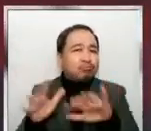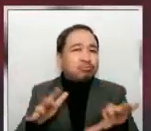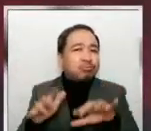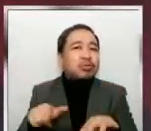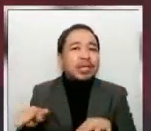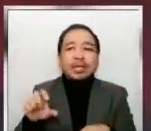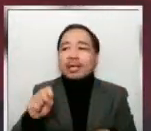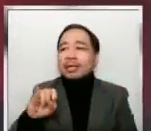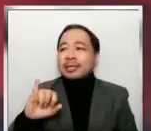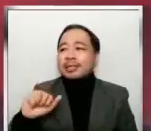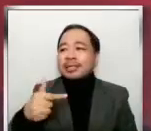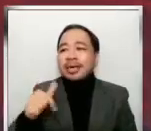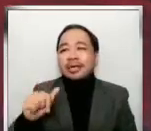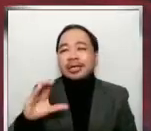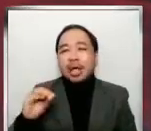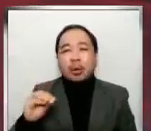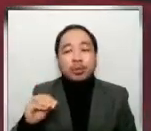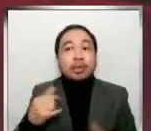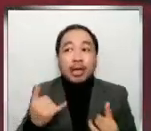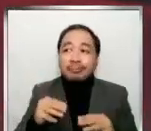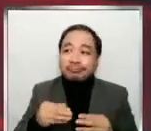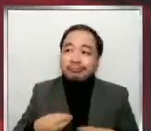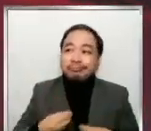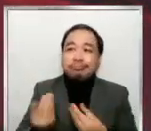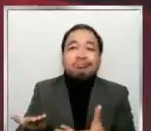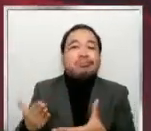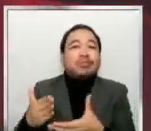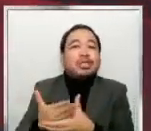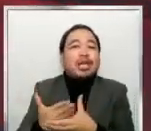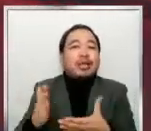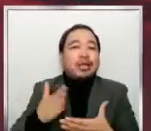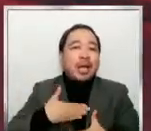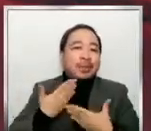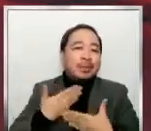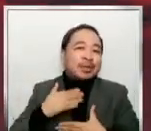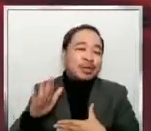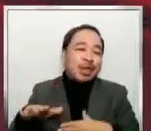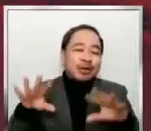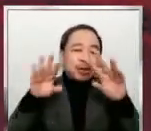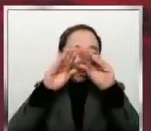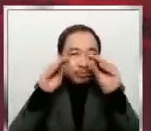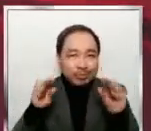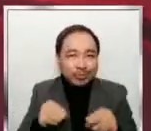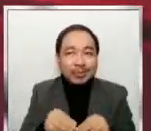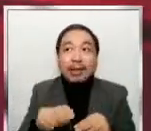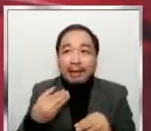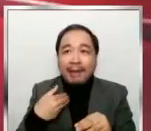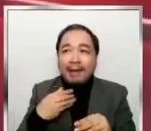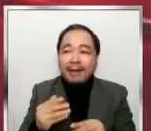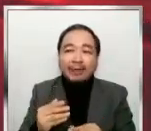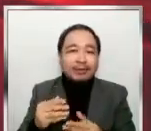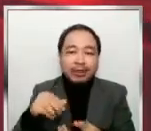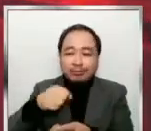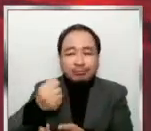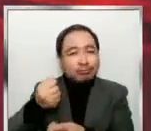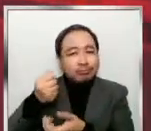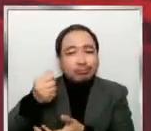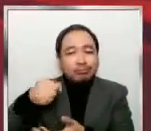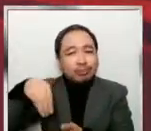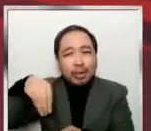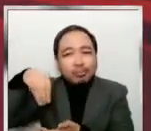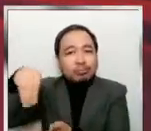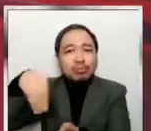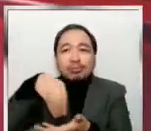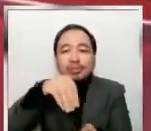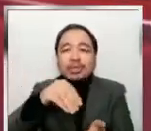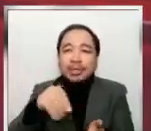ang kanilang Pasko, naghatid ng GMA Kapuso Foundation ng relief goods na kanilang inihanda at pinagsaluhan noong